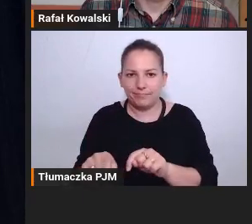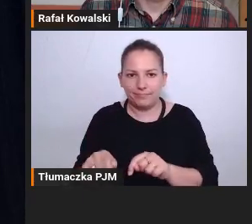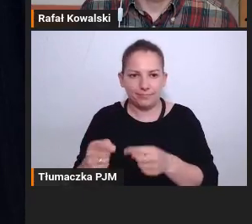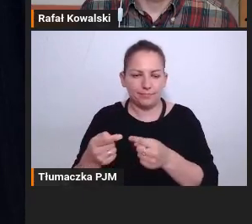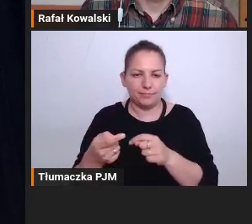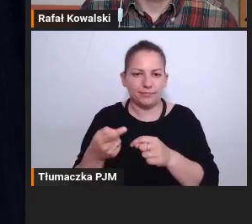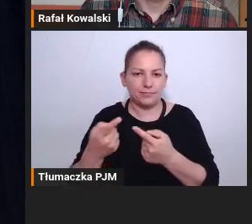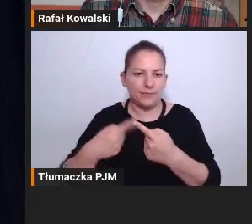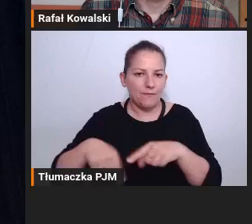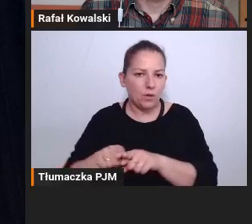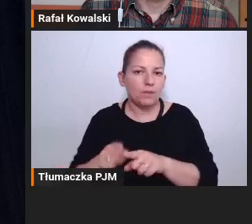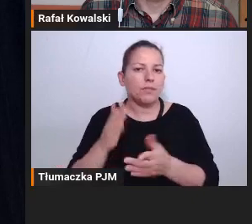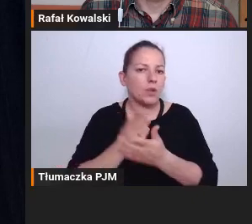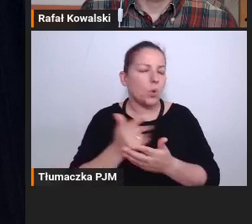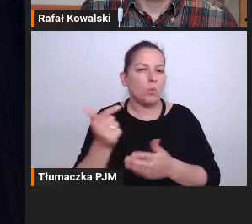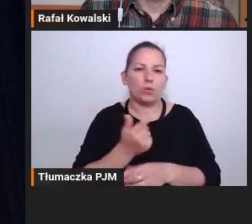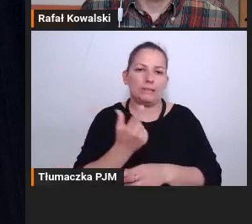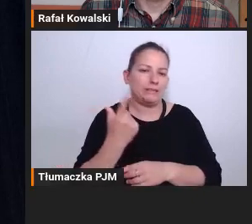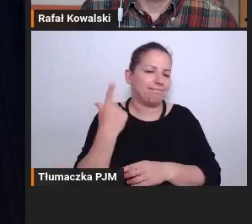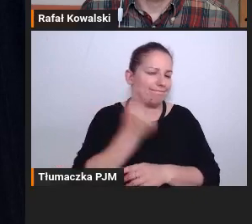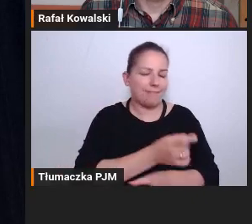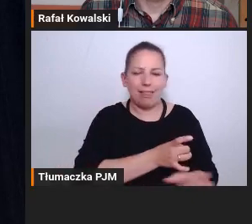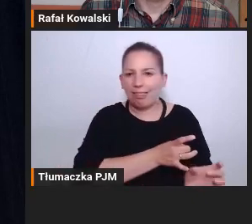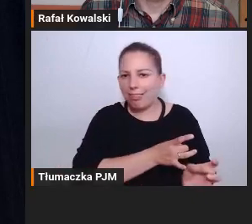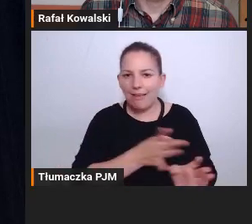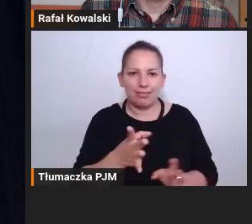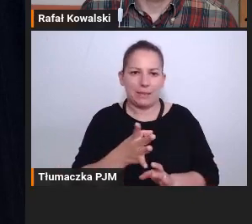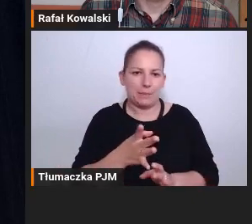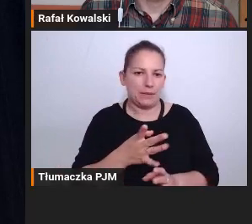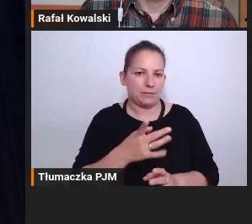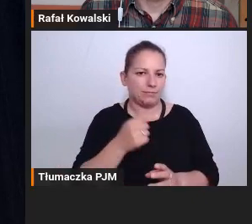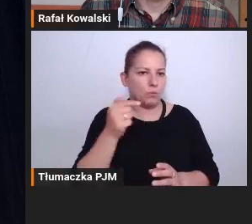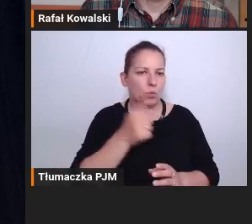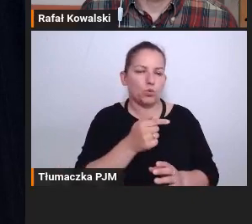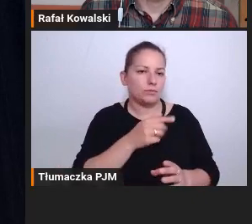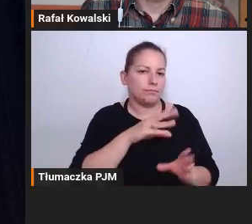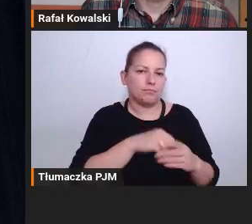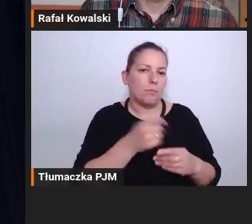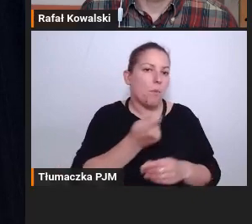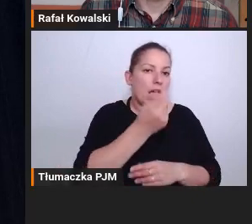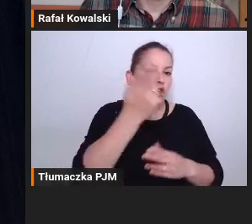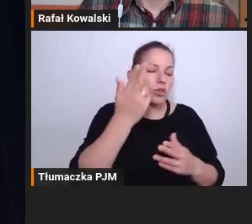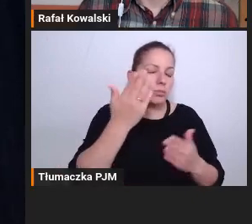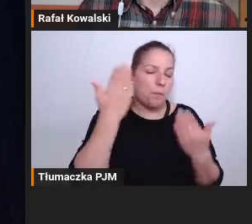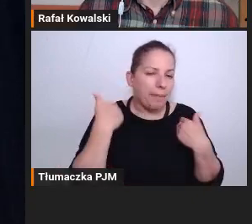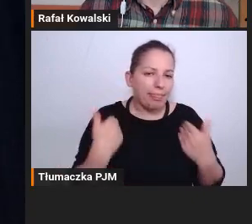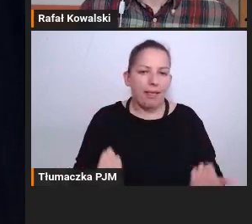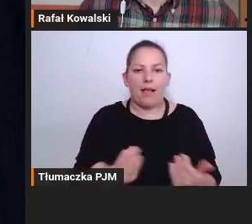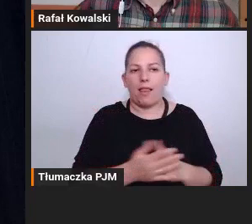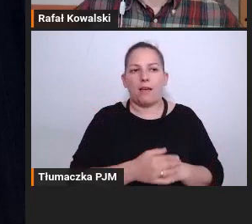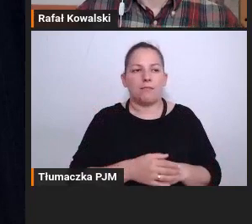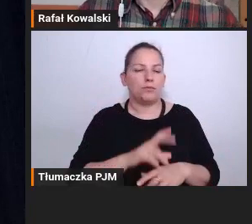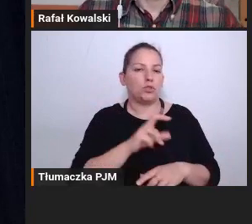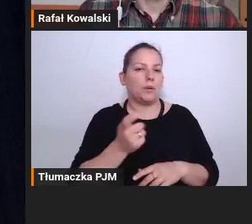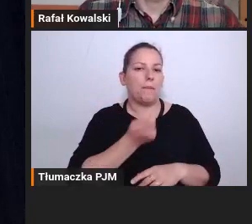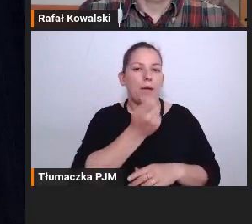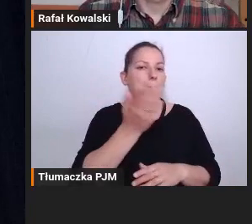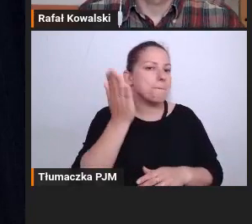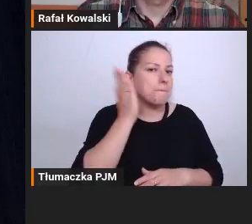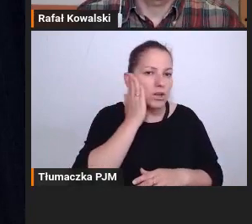wykonywać, tylko gdzieś natychmiastowo ma się pojawić, nie wiem, pojechać do szpitala, tak? Czy pojechać do